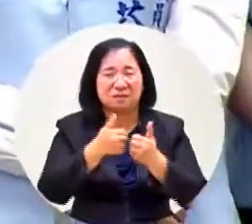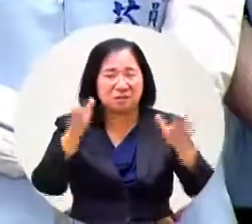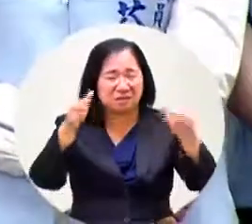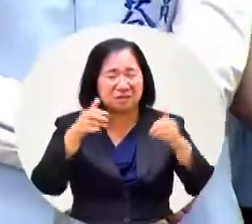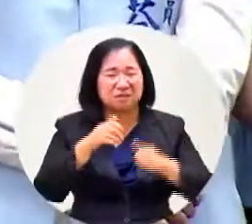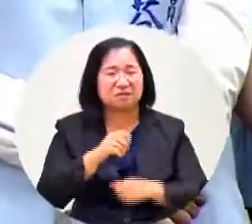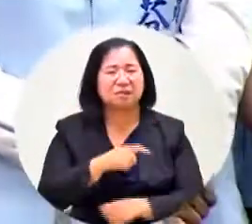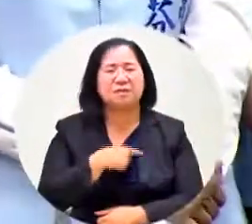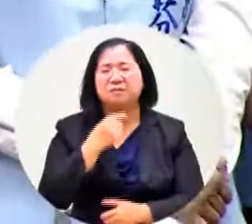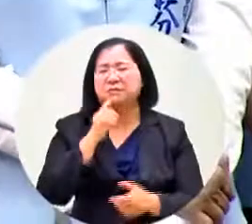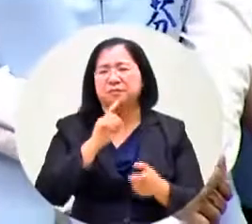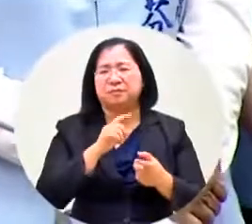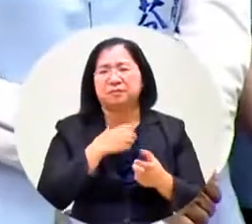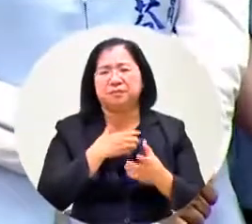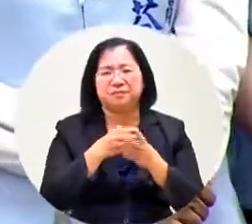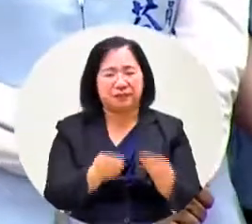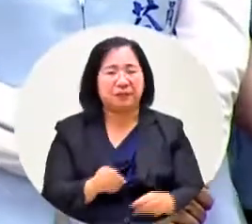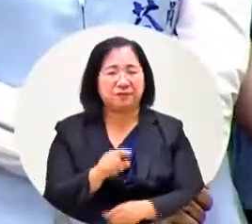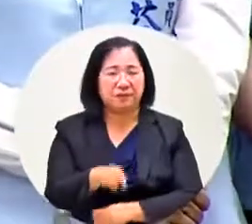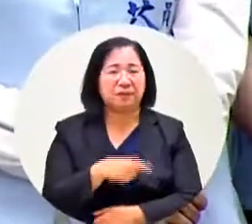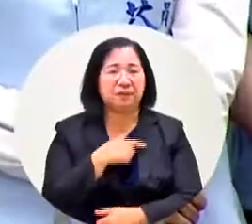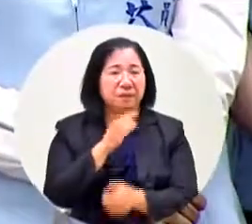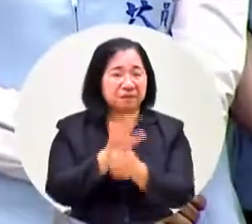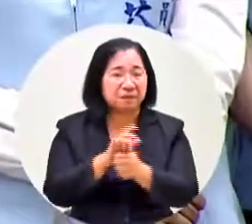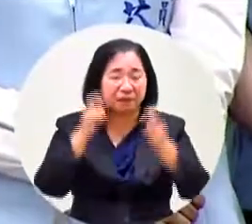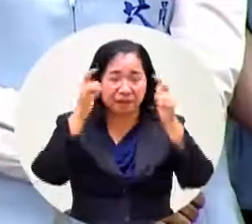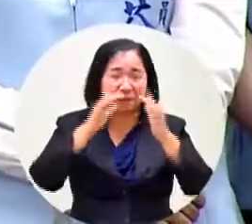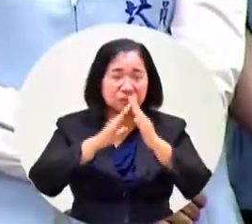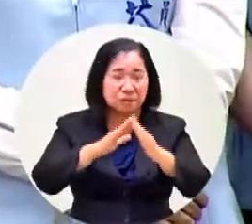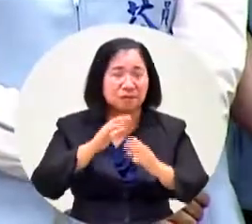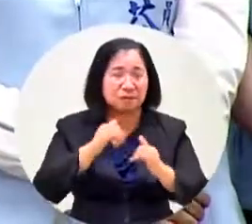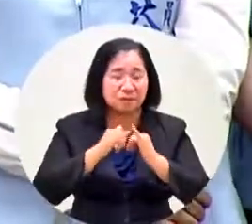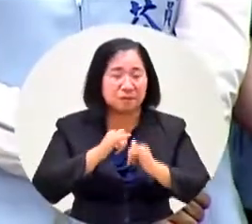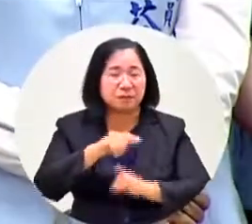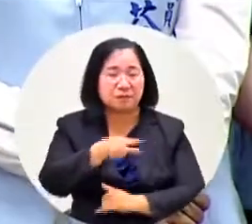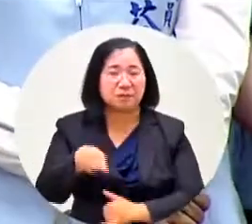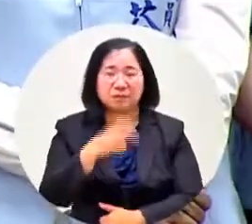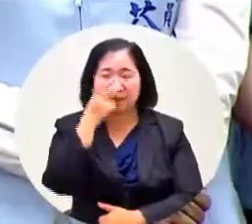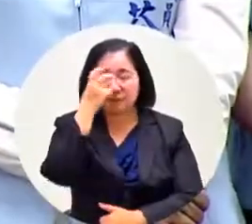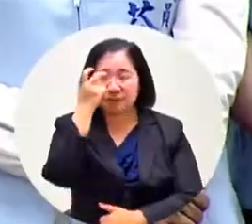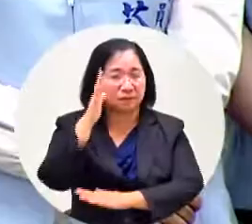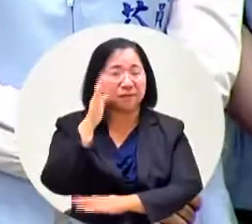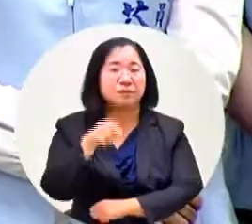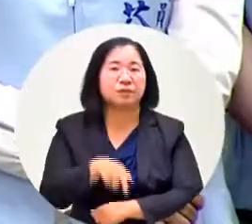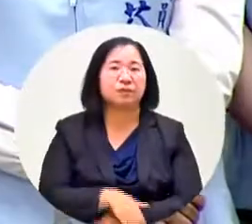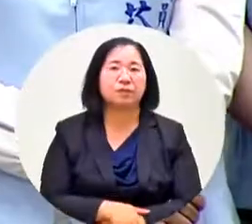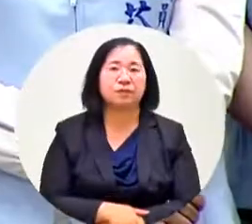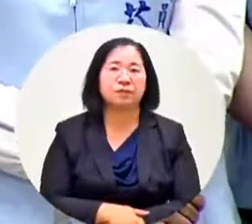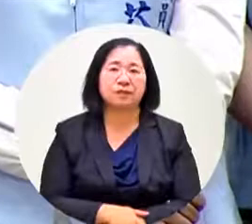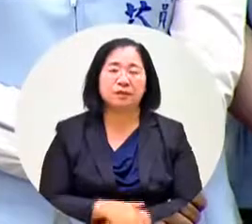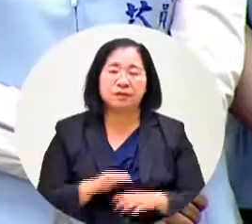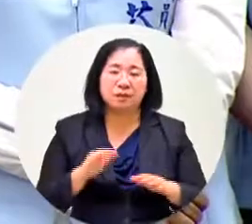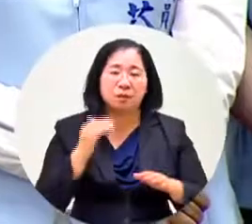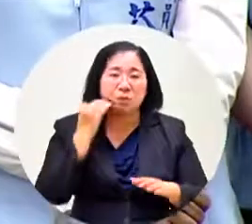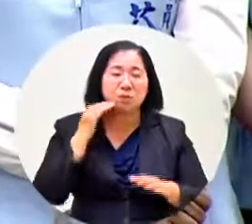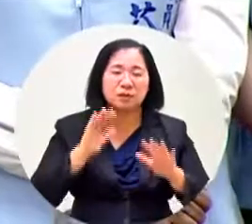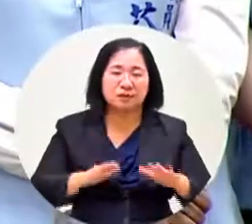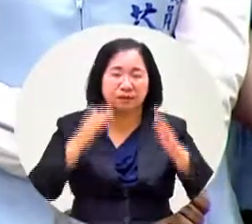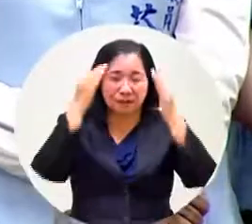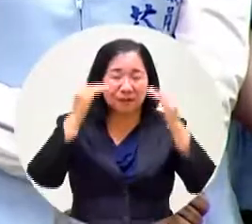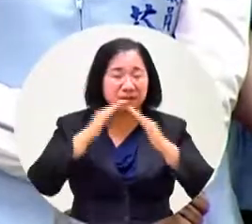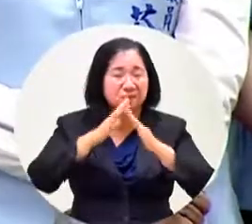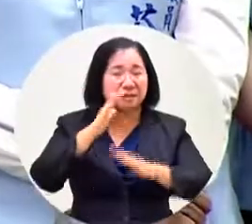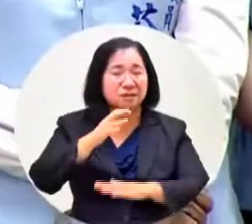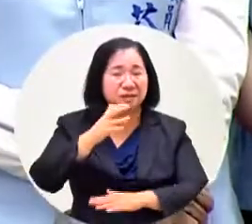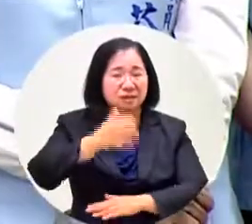惊，都好市长的任用权可以去执行嘛？干嘛穷追猛打艺术厅拍无够，搁开直播来